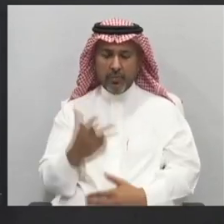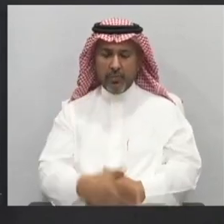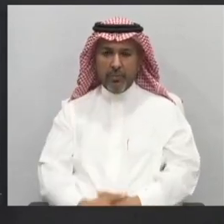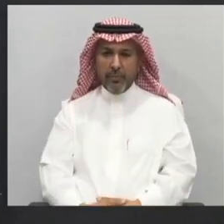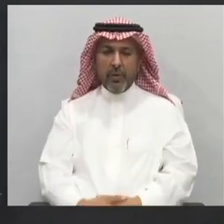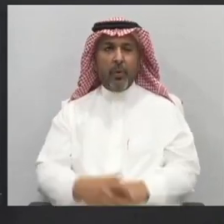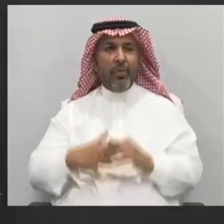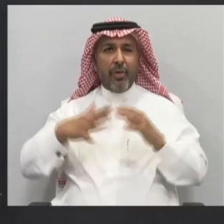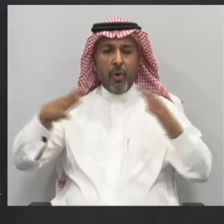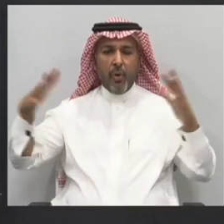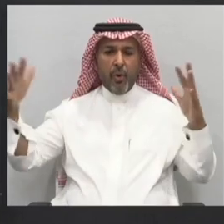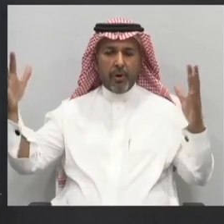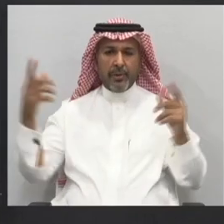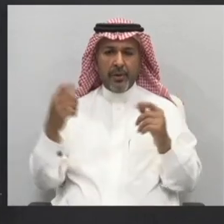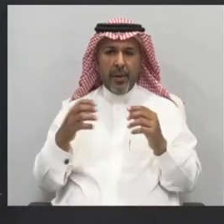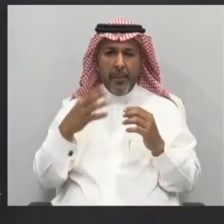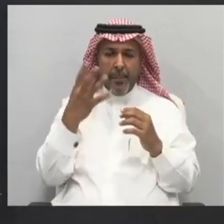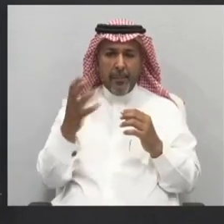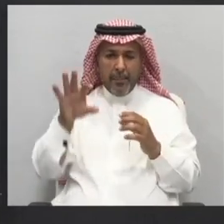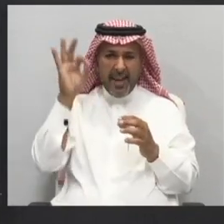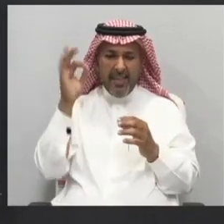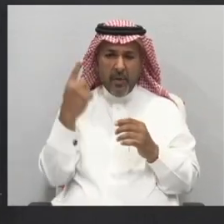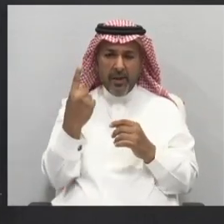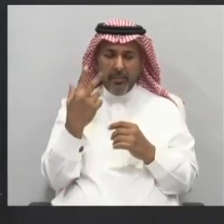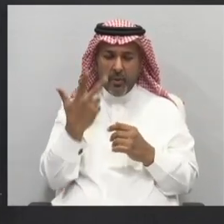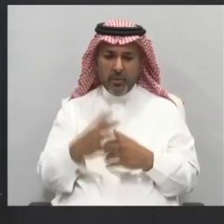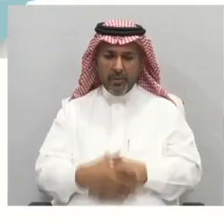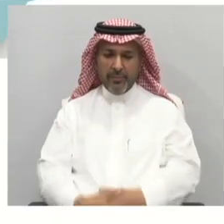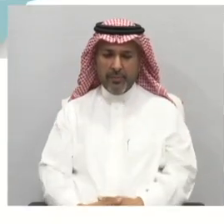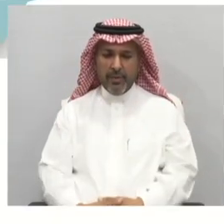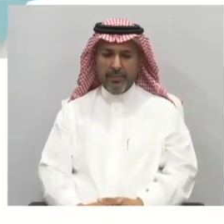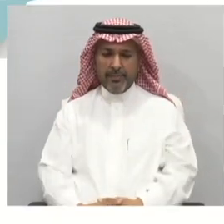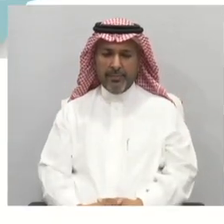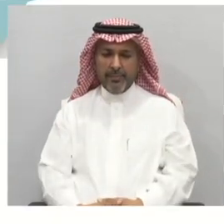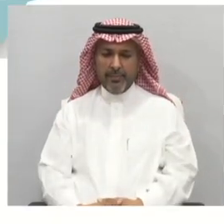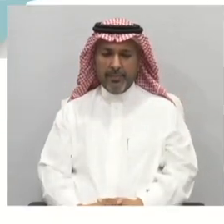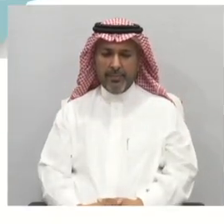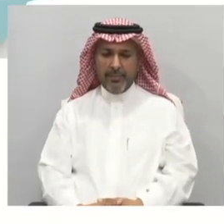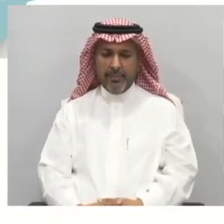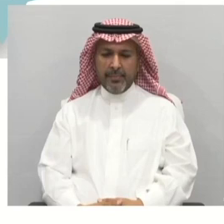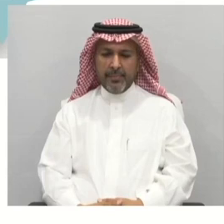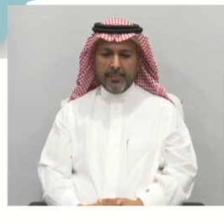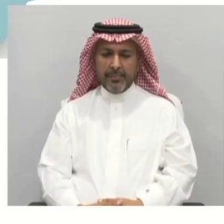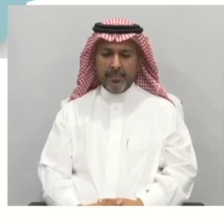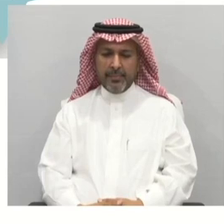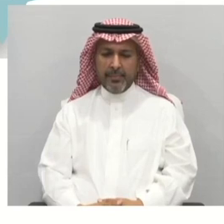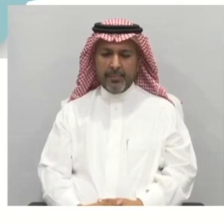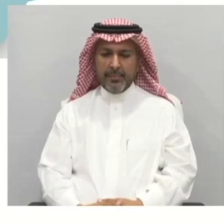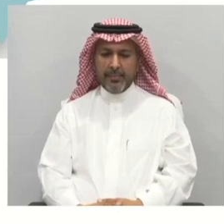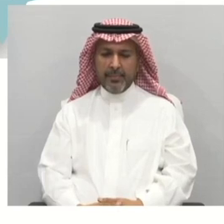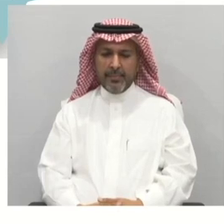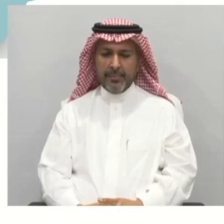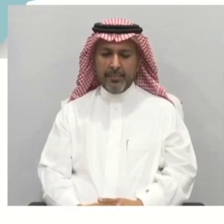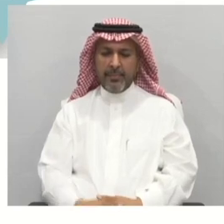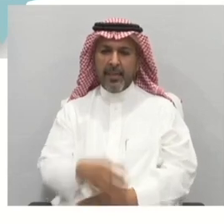واخواتي كثيره جدا من هذه الادله سنذكر بعض هذه الادله اولا الاقرار بوجود الله